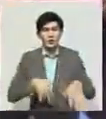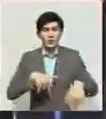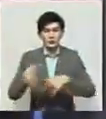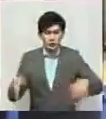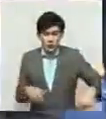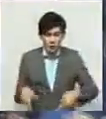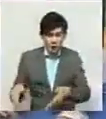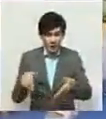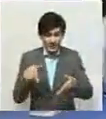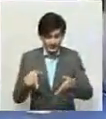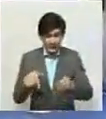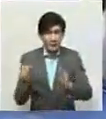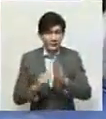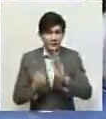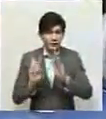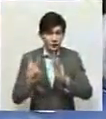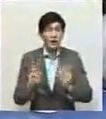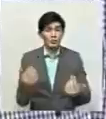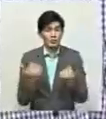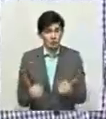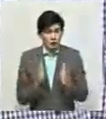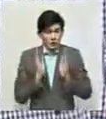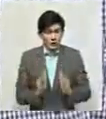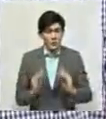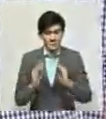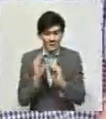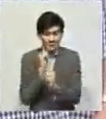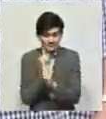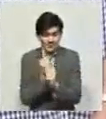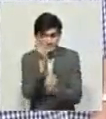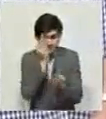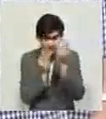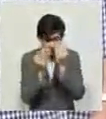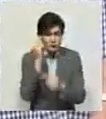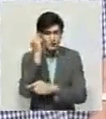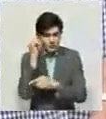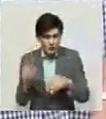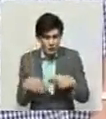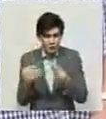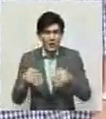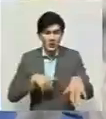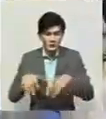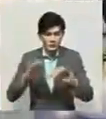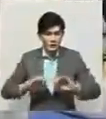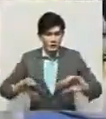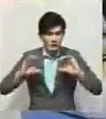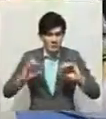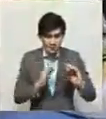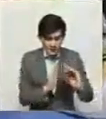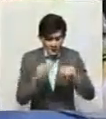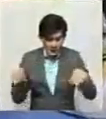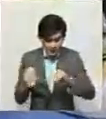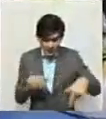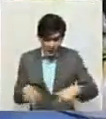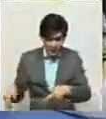คืนสายคลองให้คนเมืองครั้งที่2สร้างคนสร้างบ้านสร้างการรับรู้สู่บ้านประชารัฐริมคลองที่ชุมชนคล